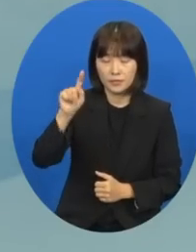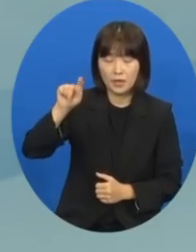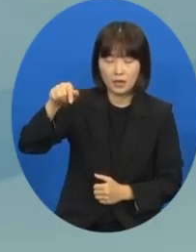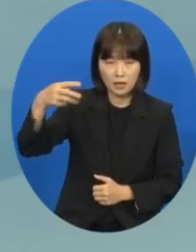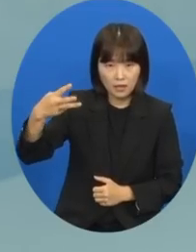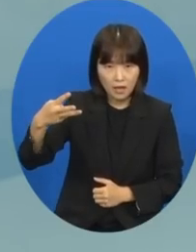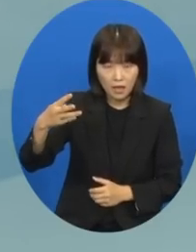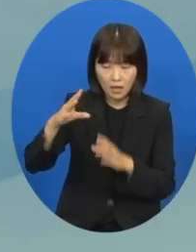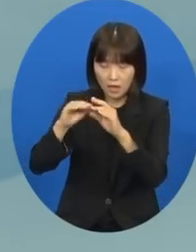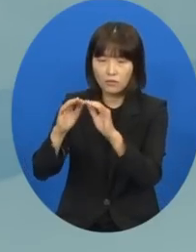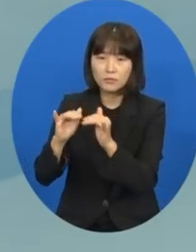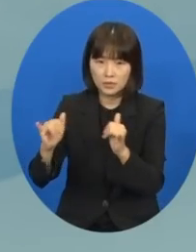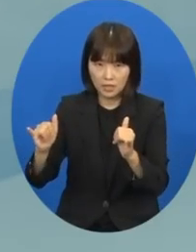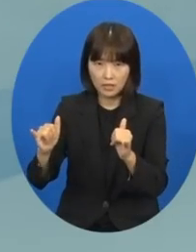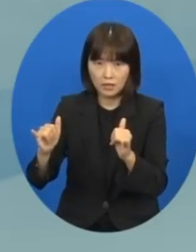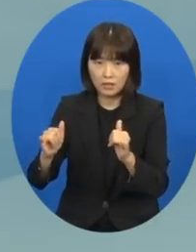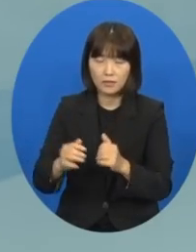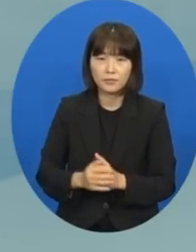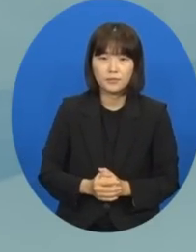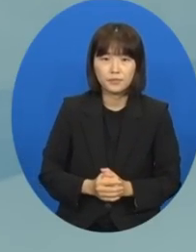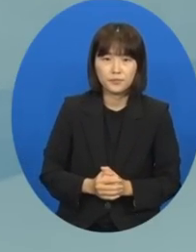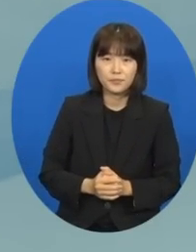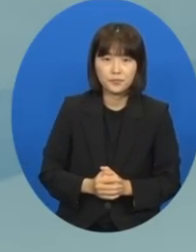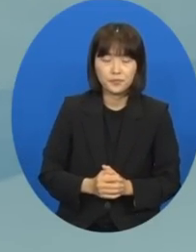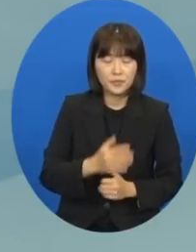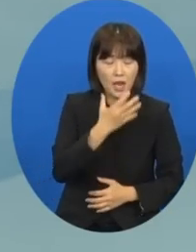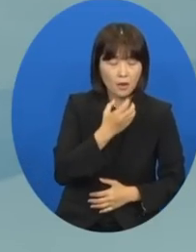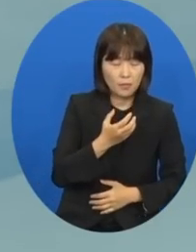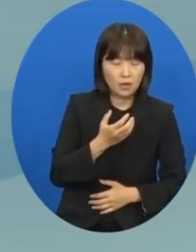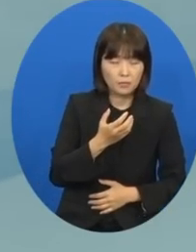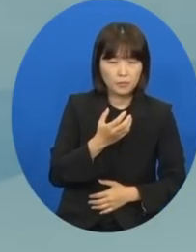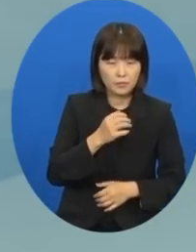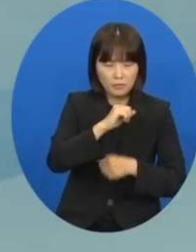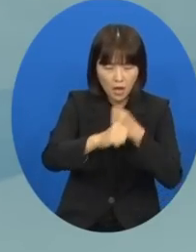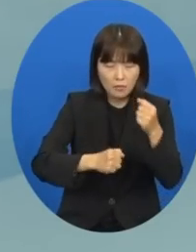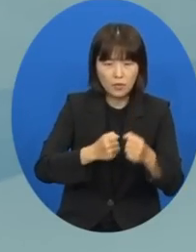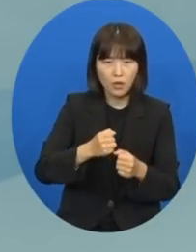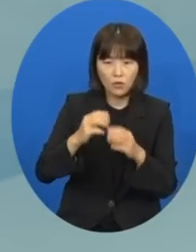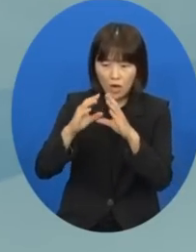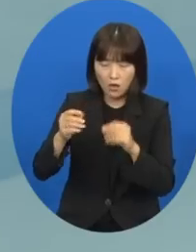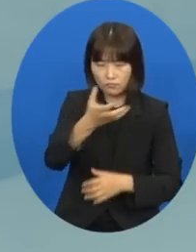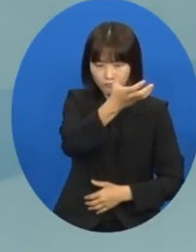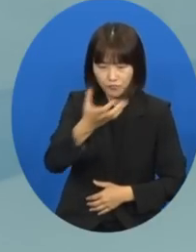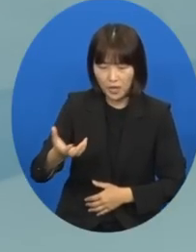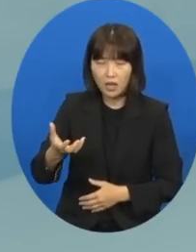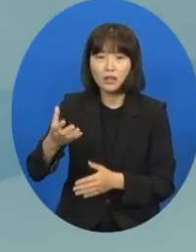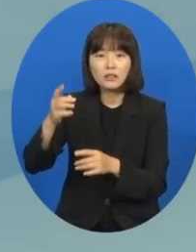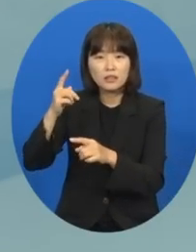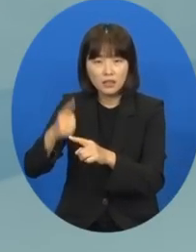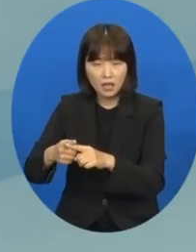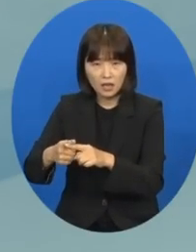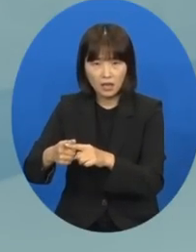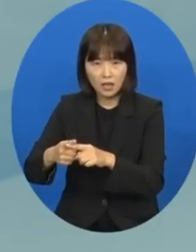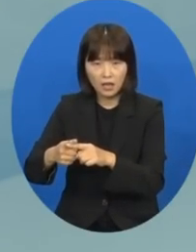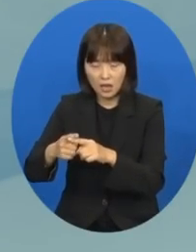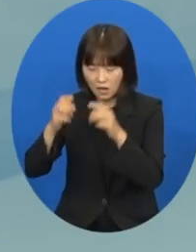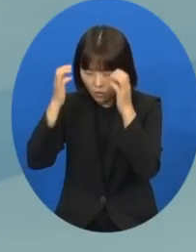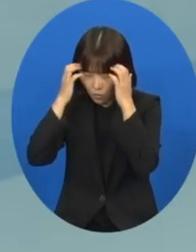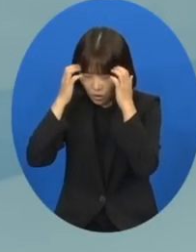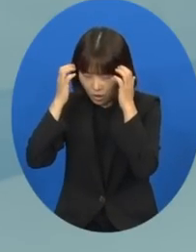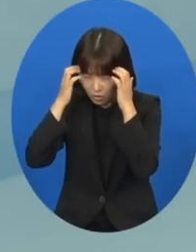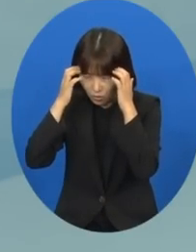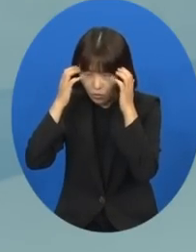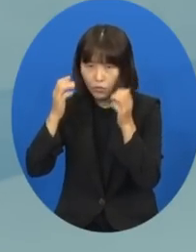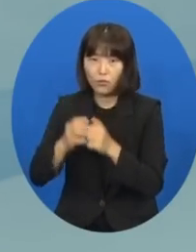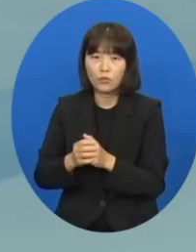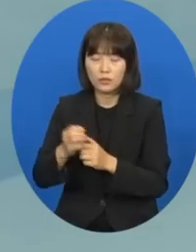했으니까 아브라함이 애굽에 그 섣불리 내려갔다가 고생을 했죠. 그러다가 다시 올라올 때 얻은 아마